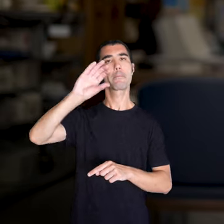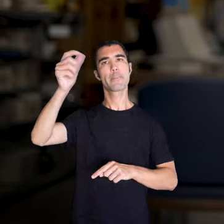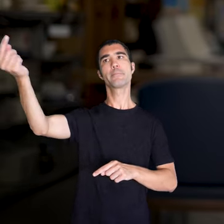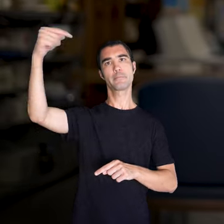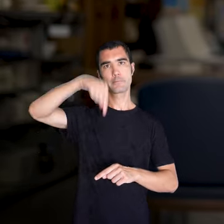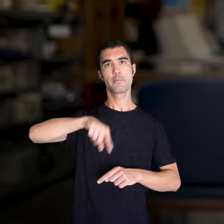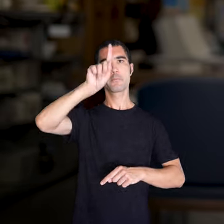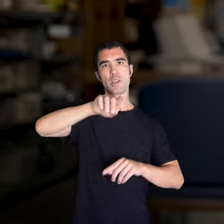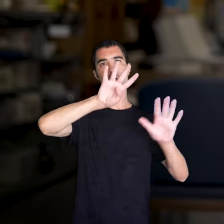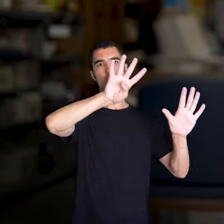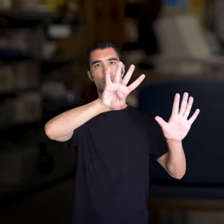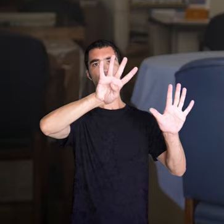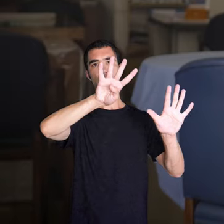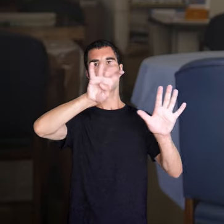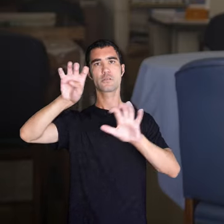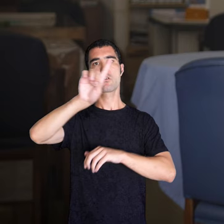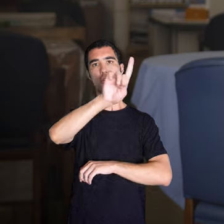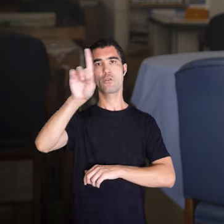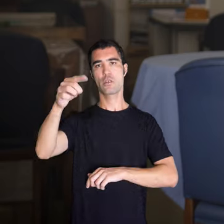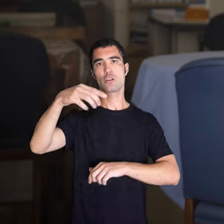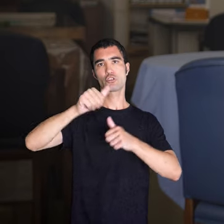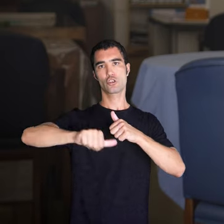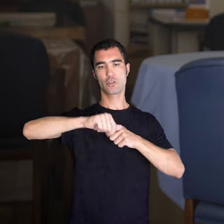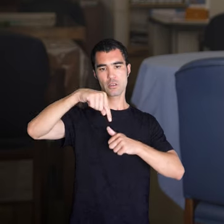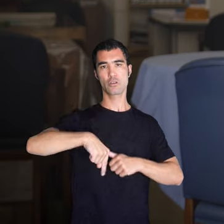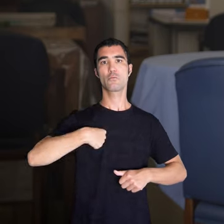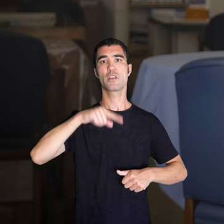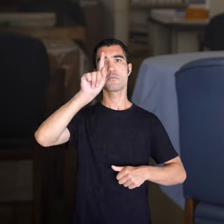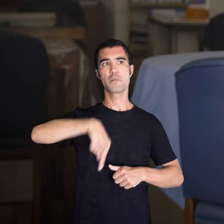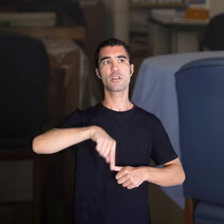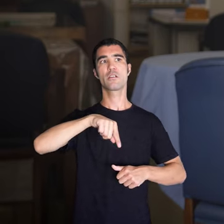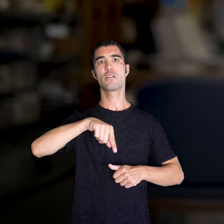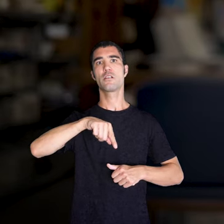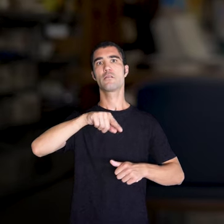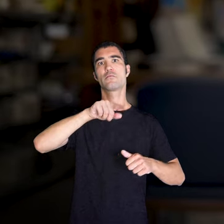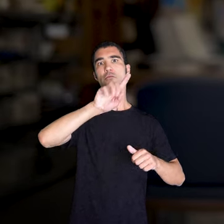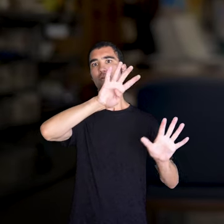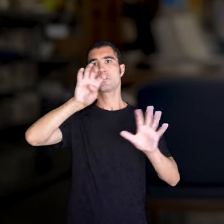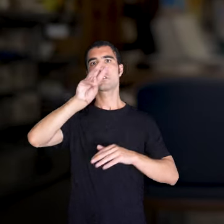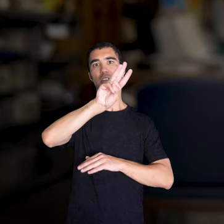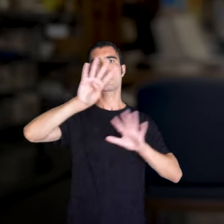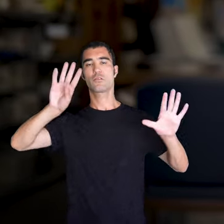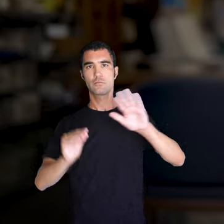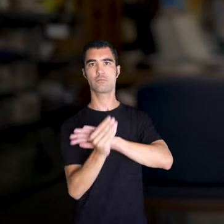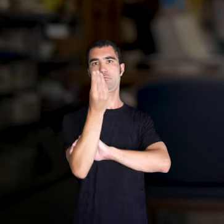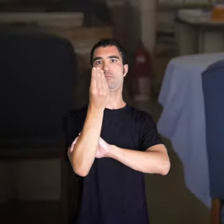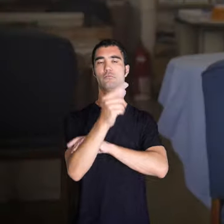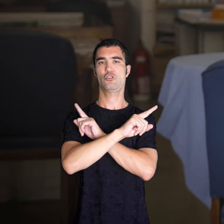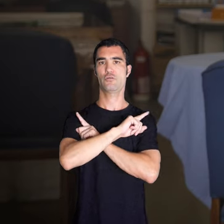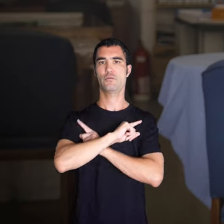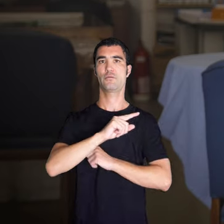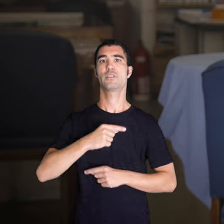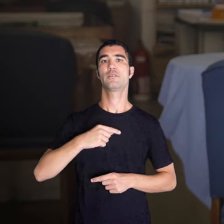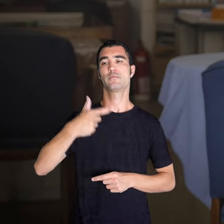L'any 1911 arribaren a Solla. Vaig néixer el 20 de novembre 1939. Jaume ensenyat i en part. Se